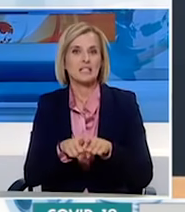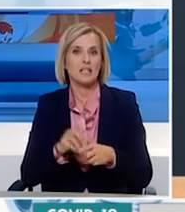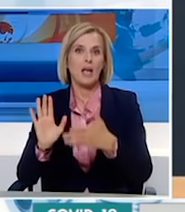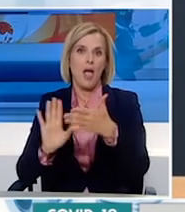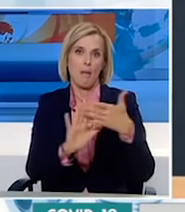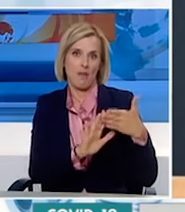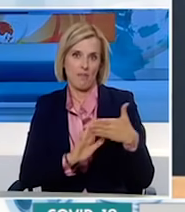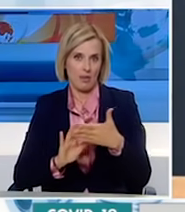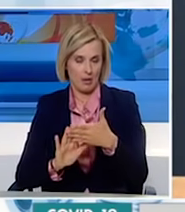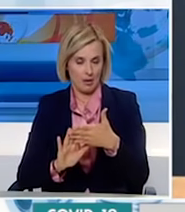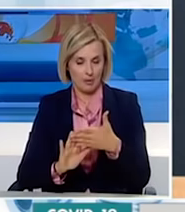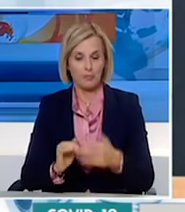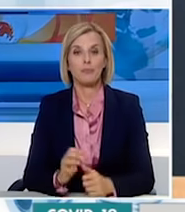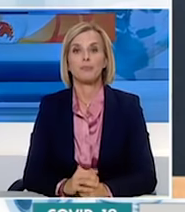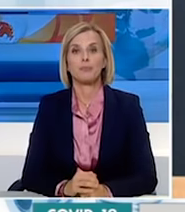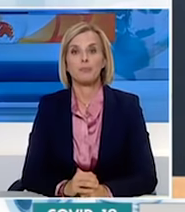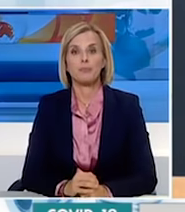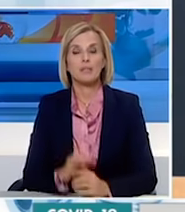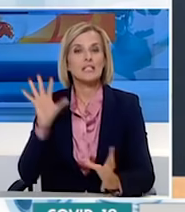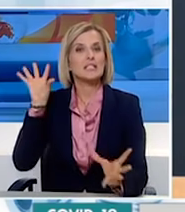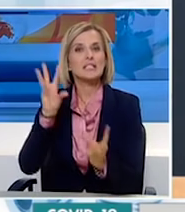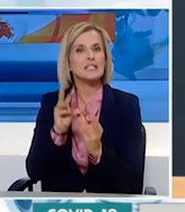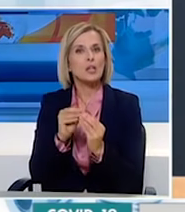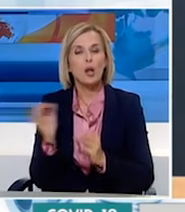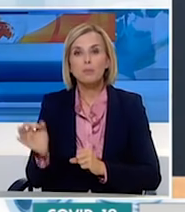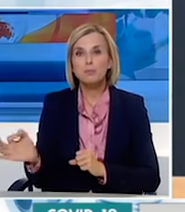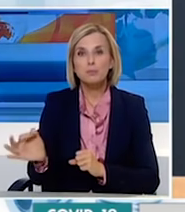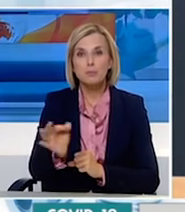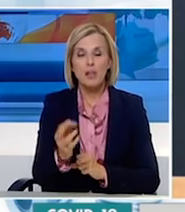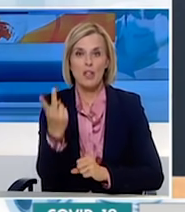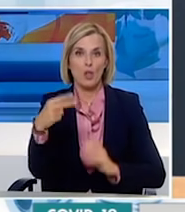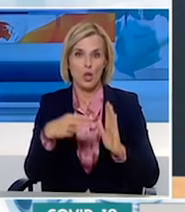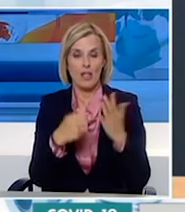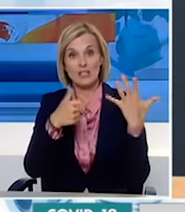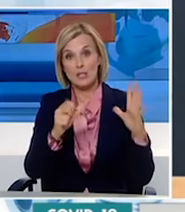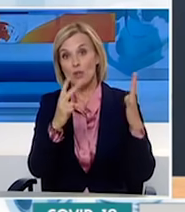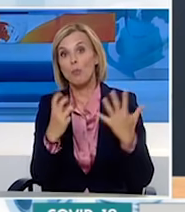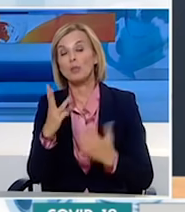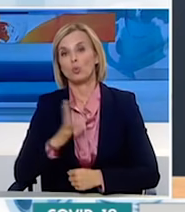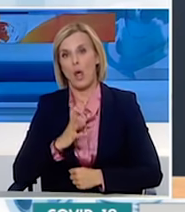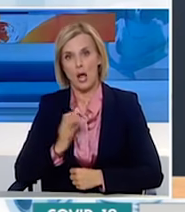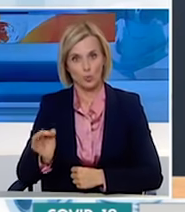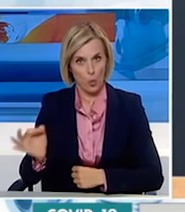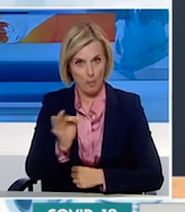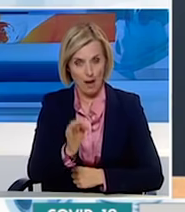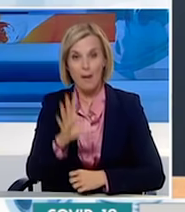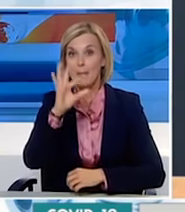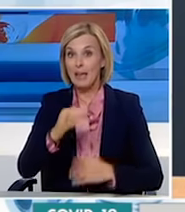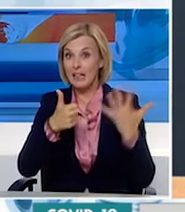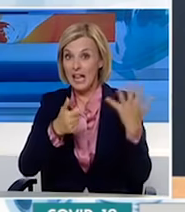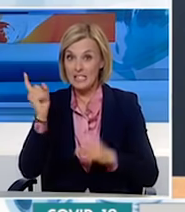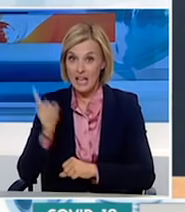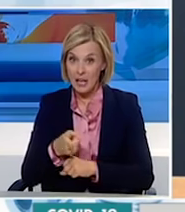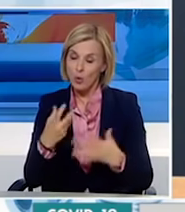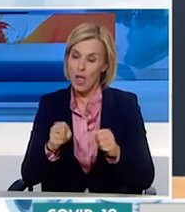κρουσμάτων υπό διερεύνηση. Ο συνολικός αριθμός των κρουσμάτων είναι 2.678, εκ των οποίων το 56%